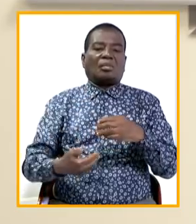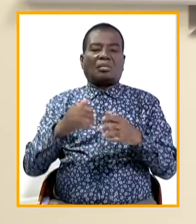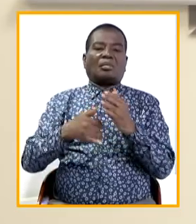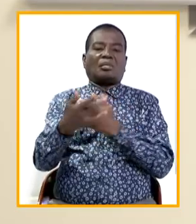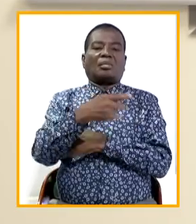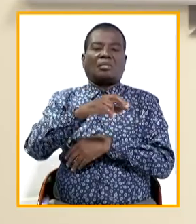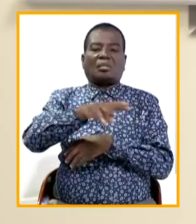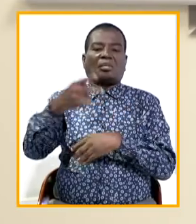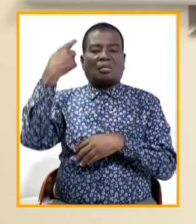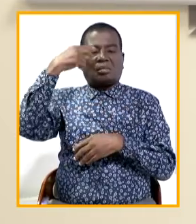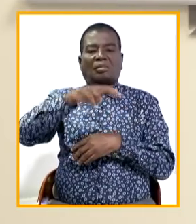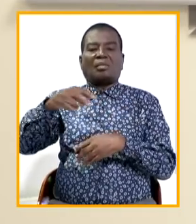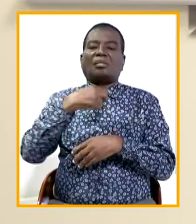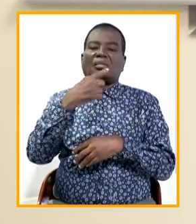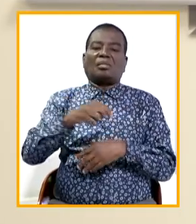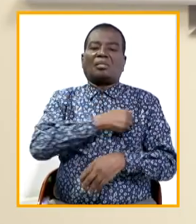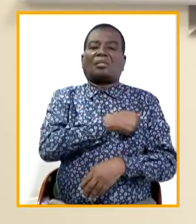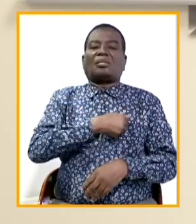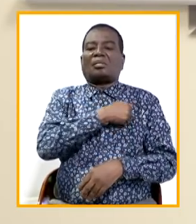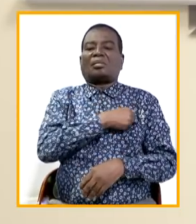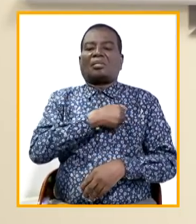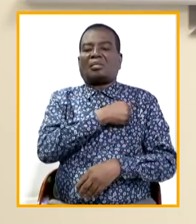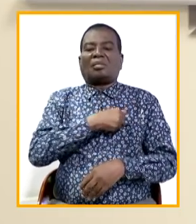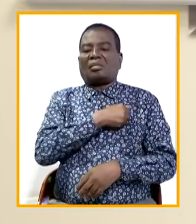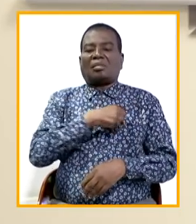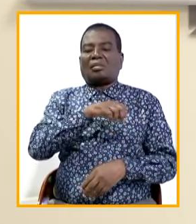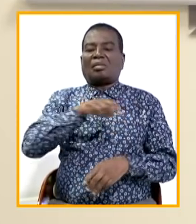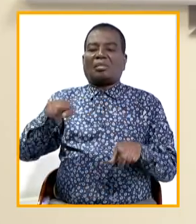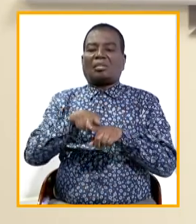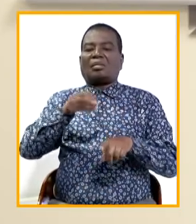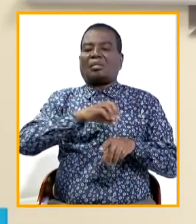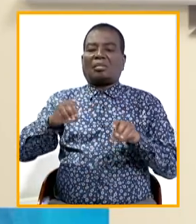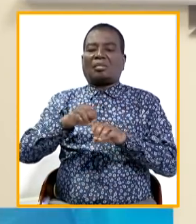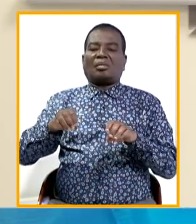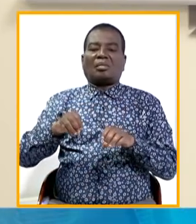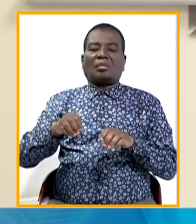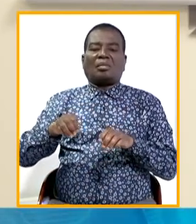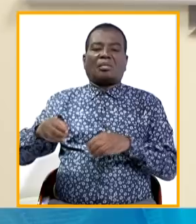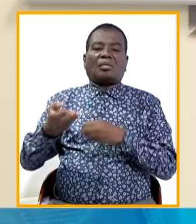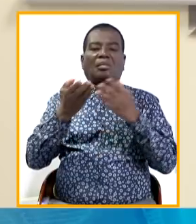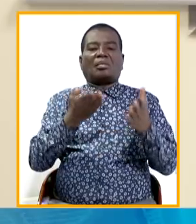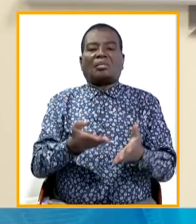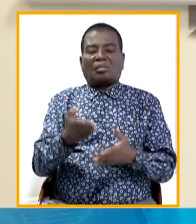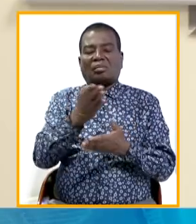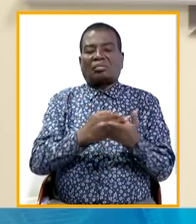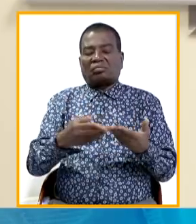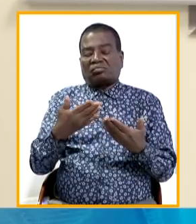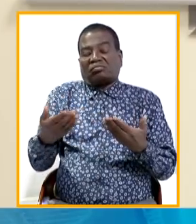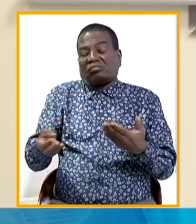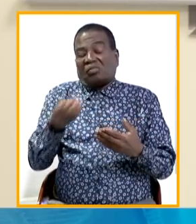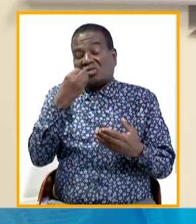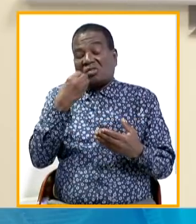dire Yako, comme on le fait dans la pure tradition ivoirienne. Vous apportez quelques vives et non-vives. Nous savons